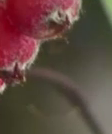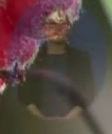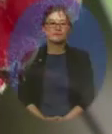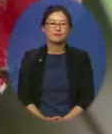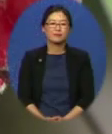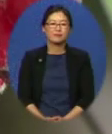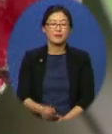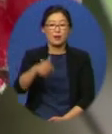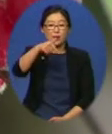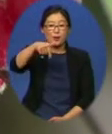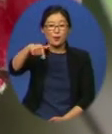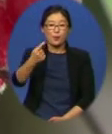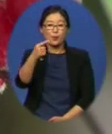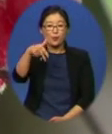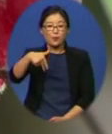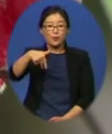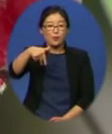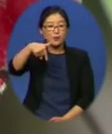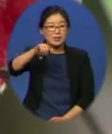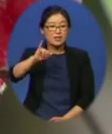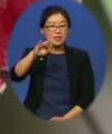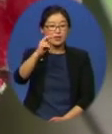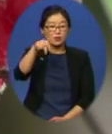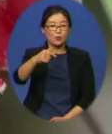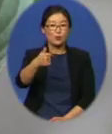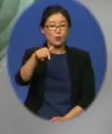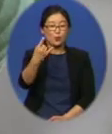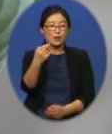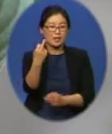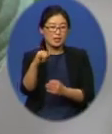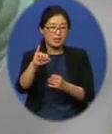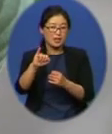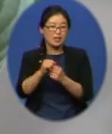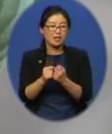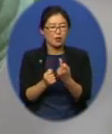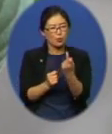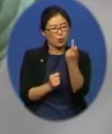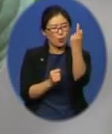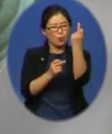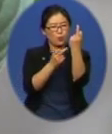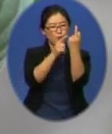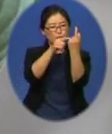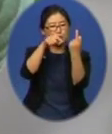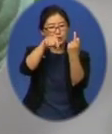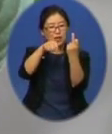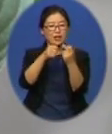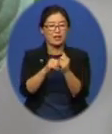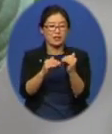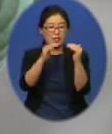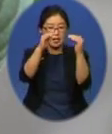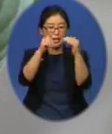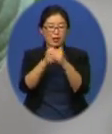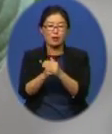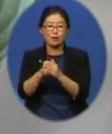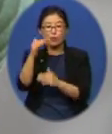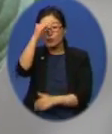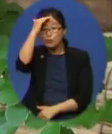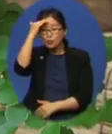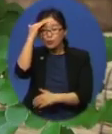꼭지 윷놀이는 고산지대에서 자생하며 관상용 및 원예용으로 많이 심는다고 하며